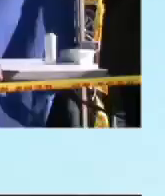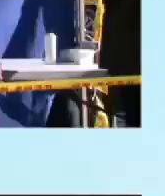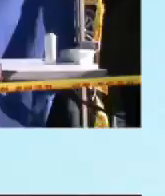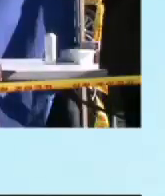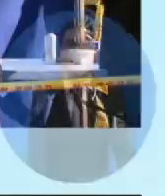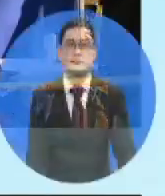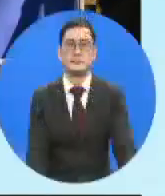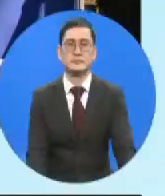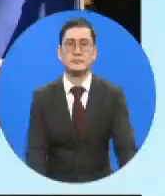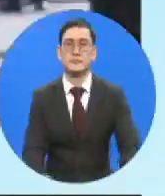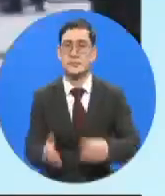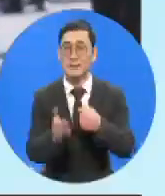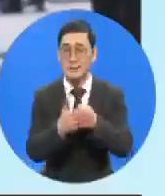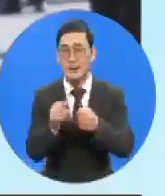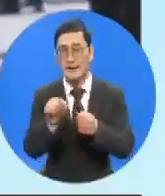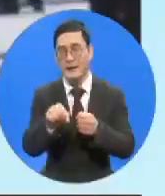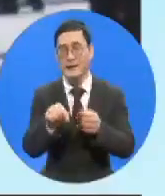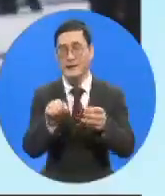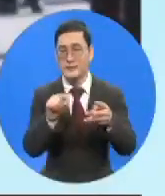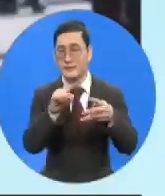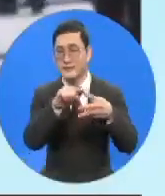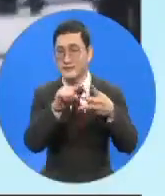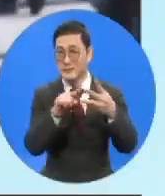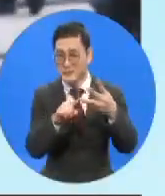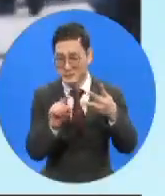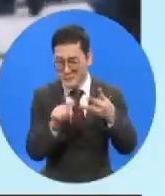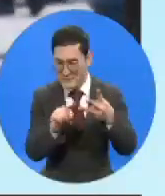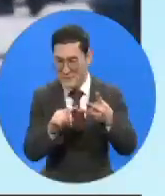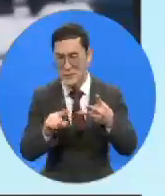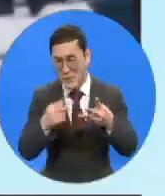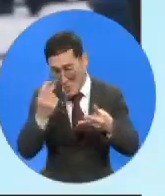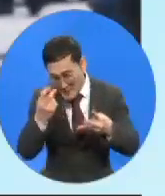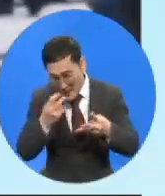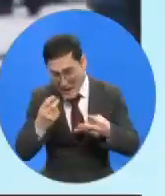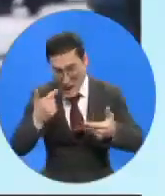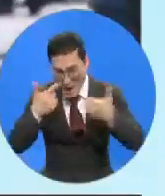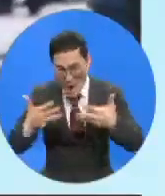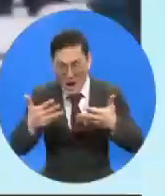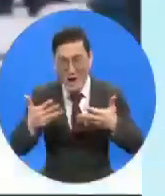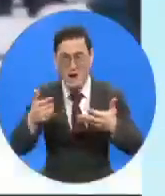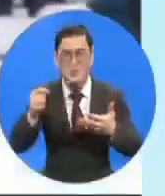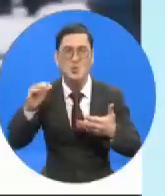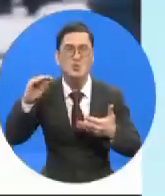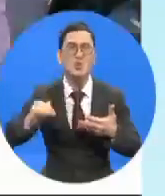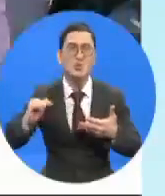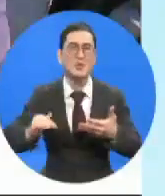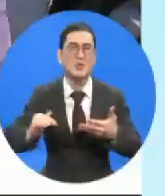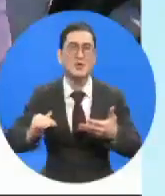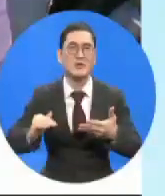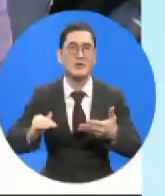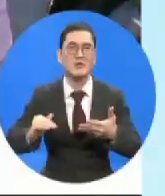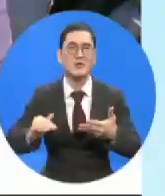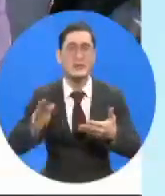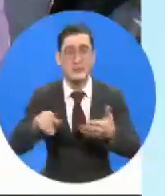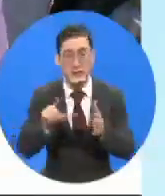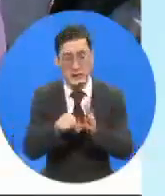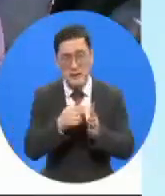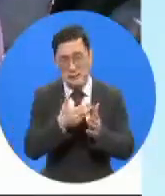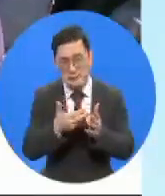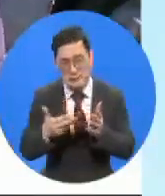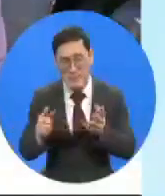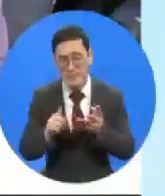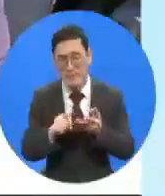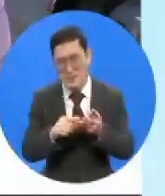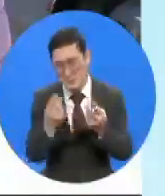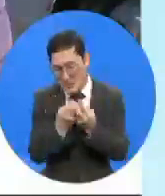양성이 나올 수가 있기 때문에 위 음성이라는 즉 바이러스에 감염됐지만 못 찾아내는 것은 시간이 좀 해결할 수 있는 것이기